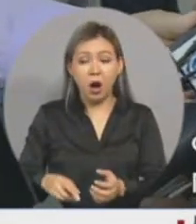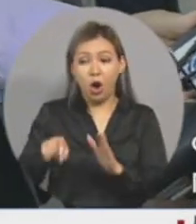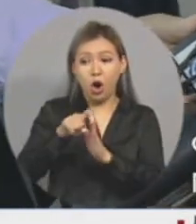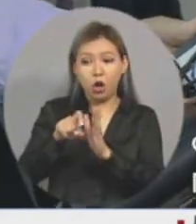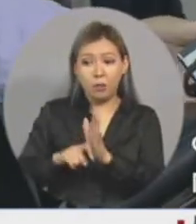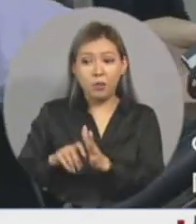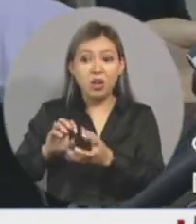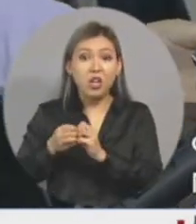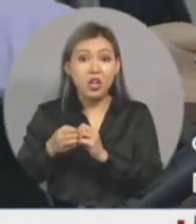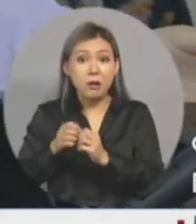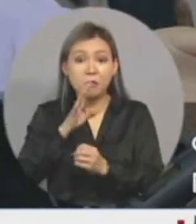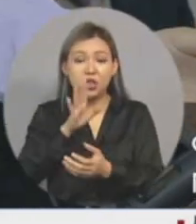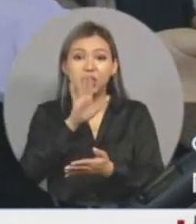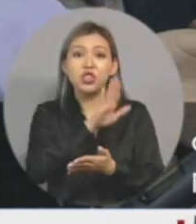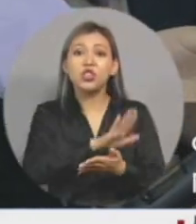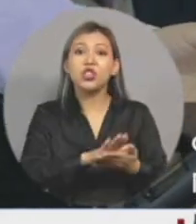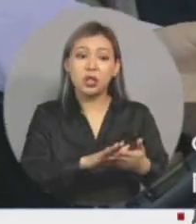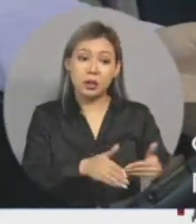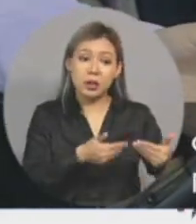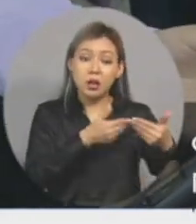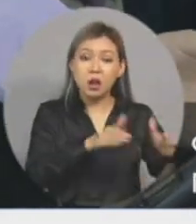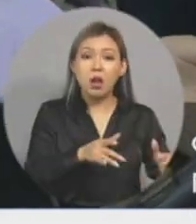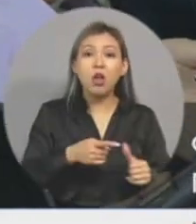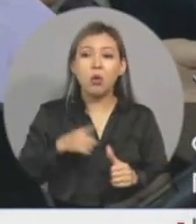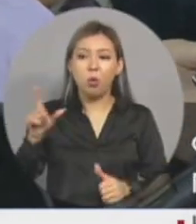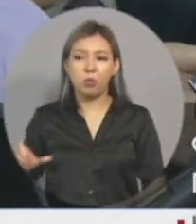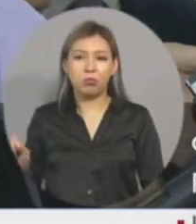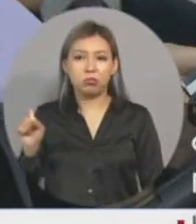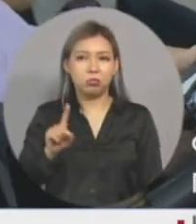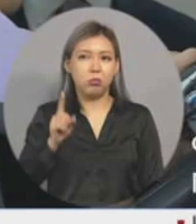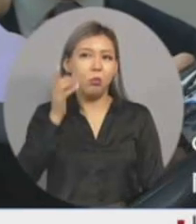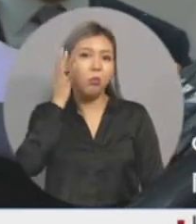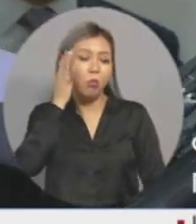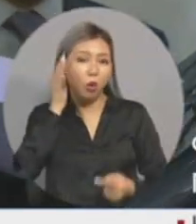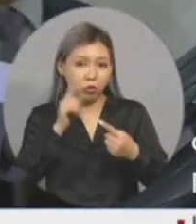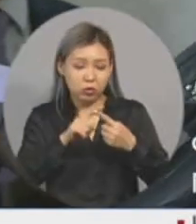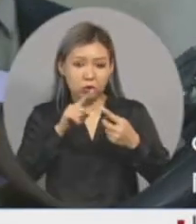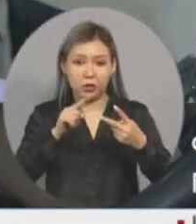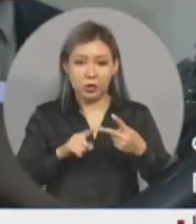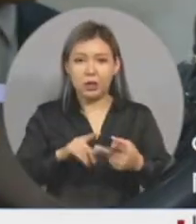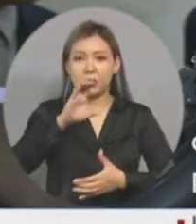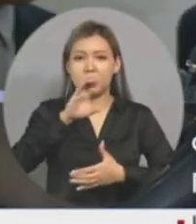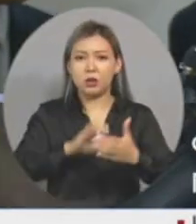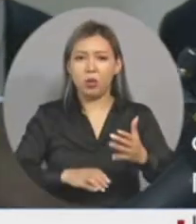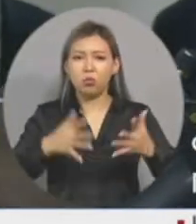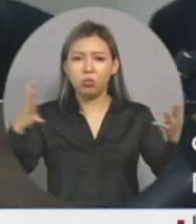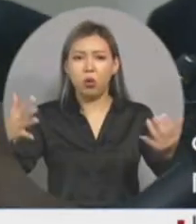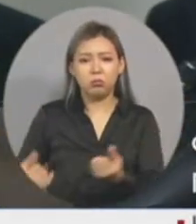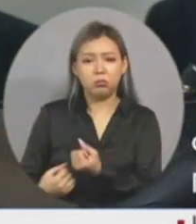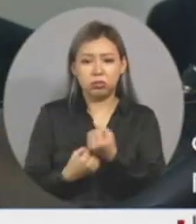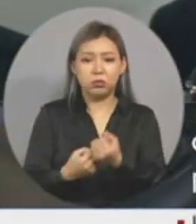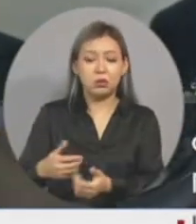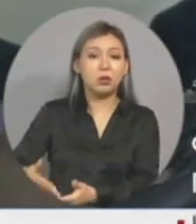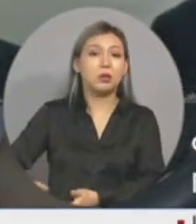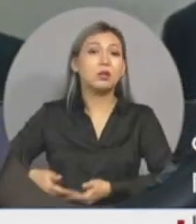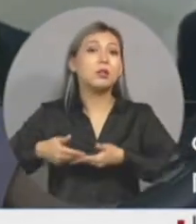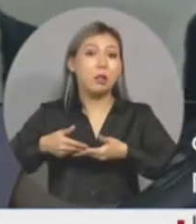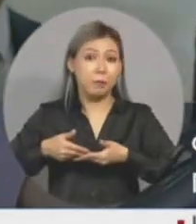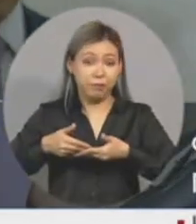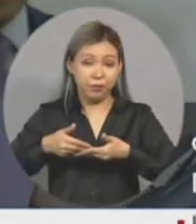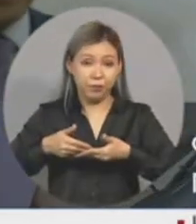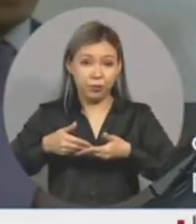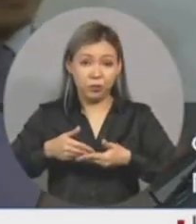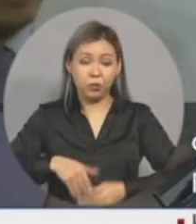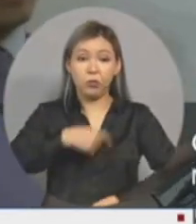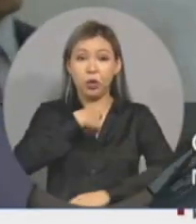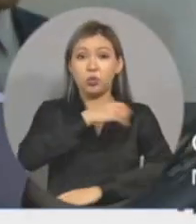тийм ээ. Энэ одоо хүм бас бодлогын болоод одоо санхүүгийн томоохон дэмжлэг үзүүлж байгаа. Цаашдаа манай улс төр судлал олон улсын харилцаа нийтийн удирдлагын